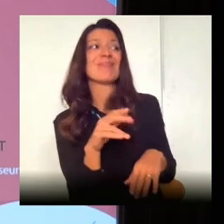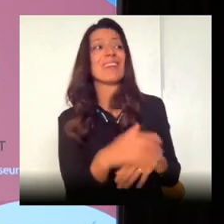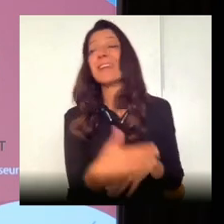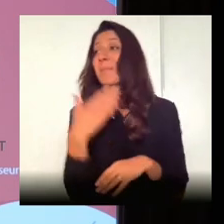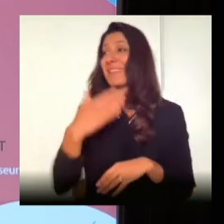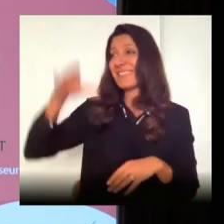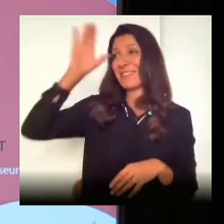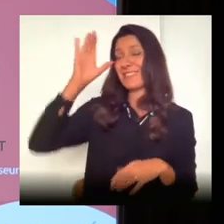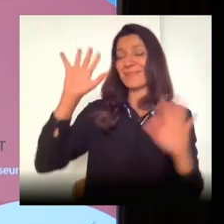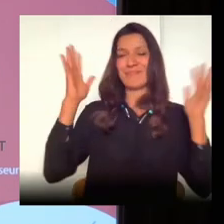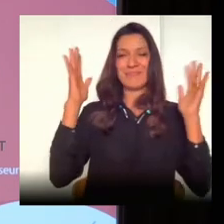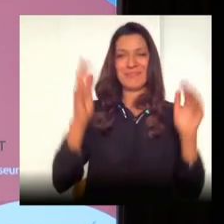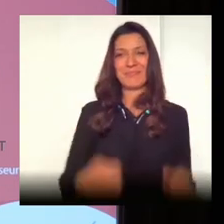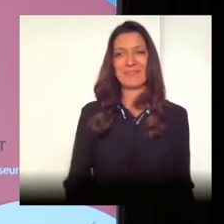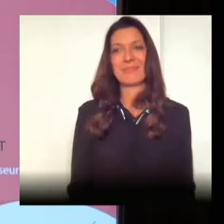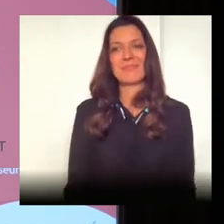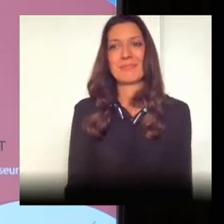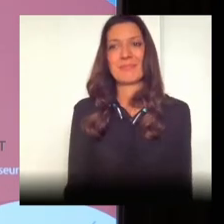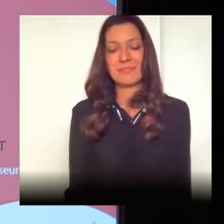écouté.